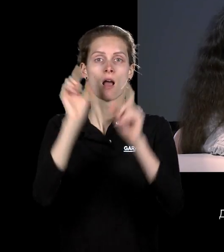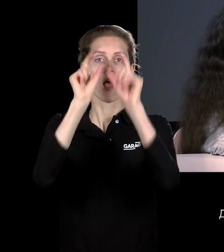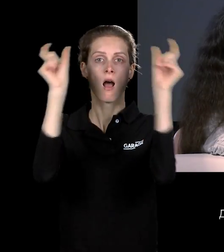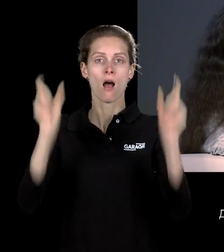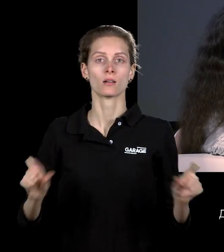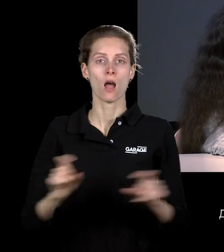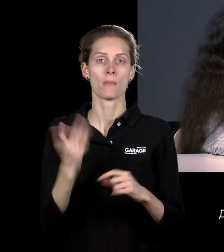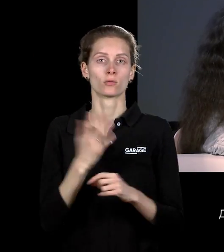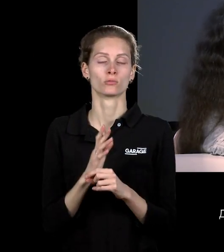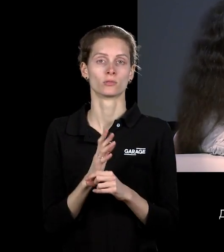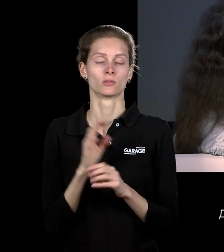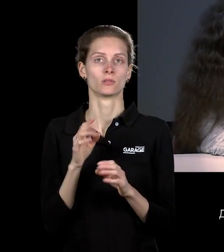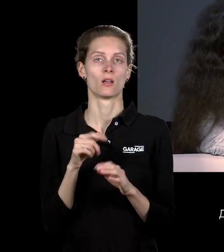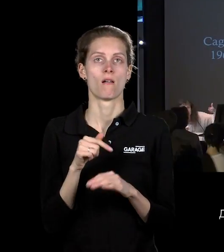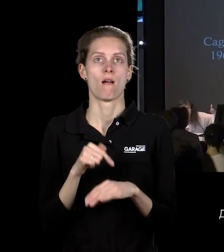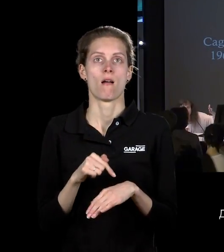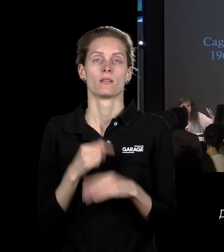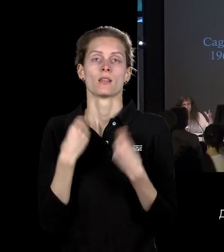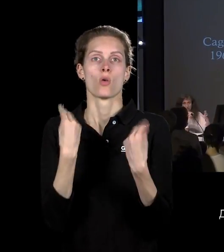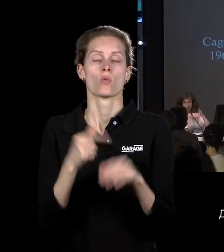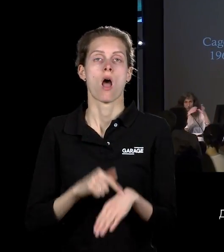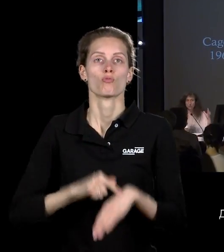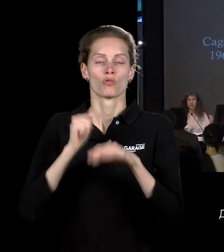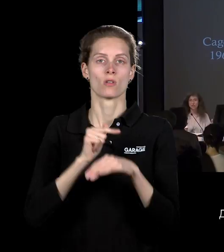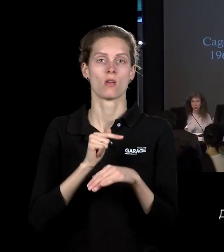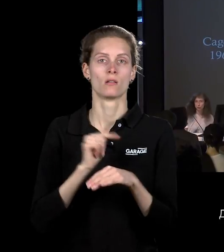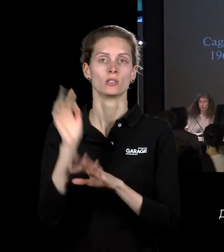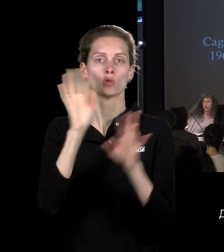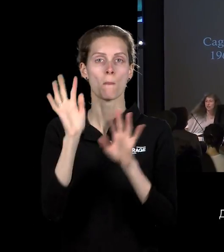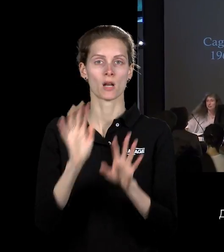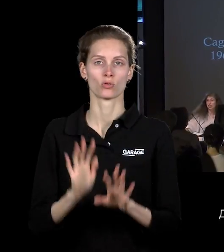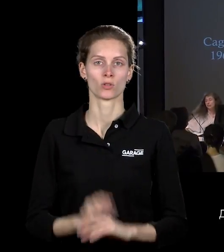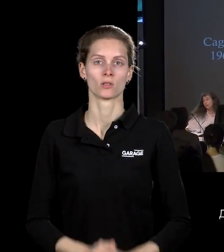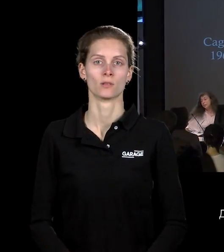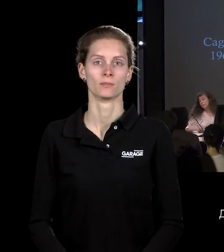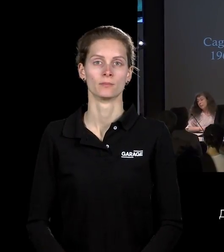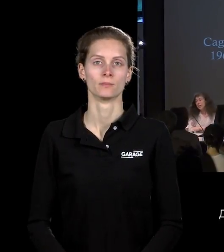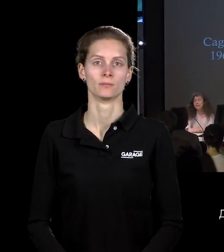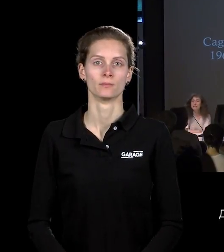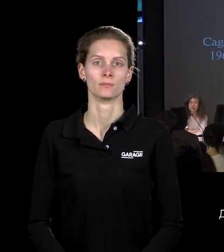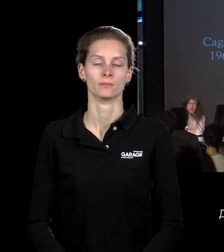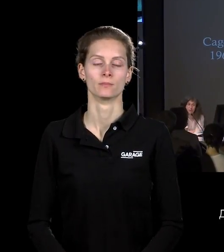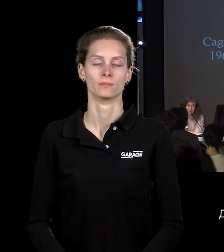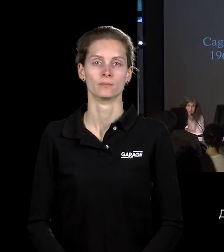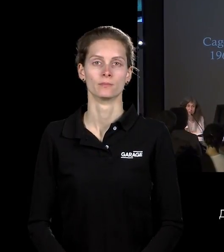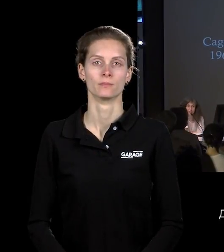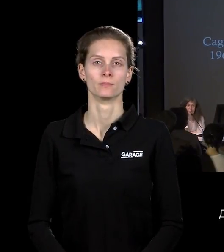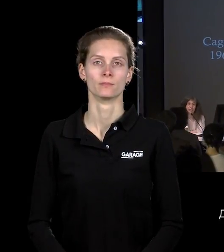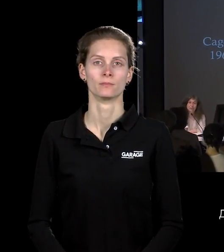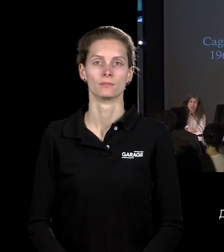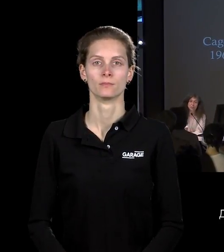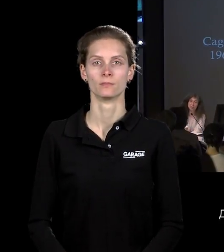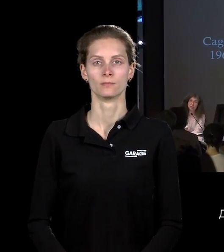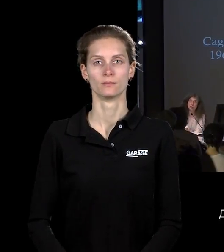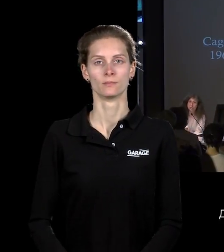изображение. Джон Кейдж — это то, что в раме, это то, что вот внутри этой решетки заданы, этой самой клеткой, которую он